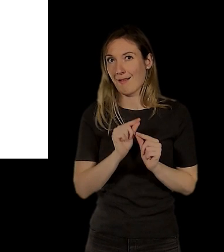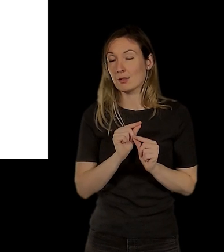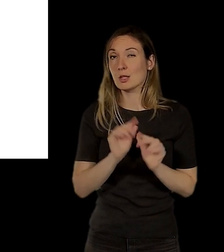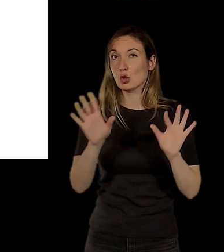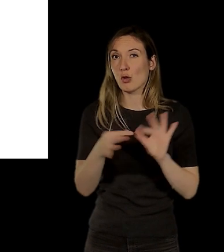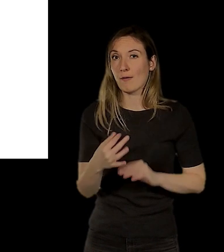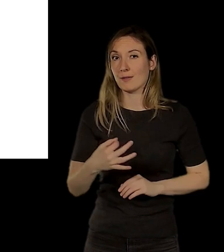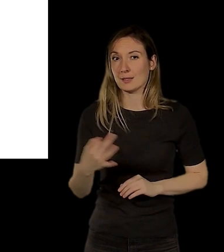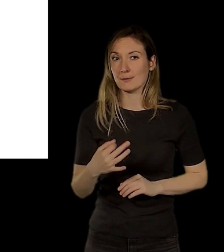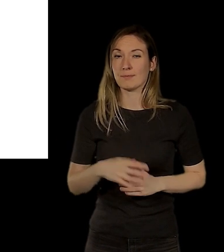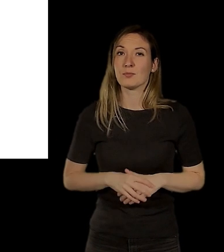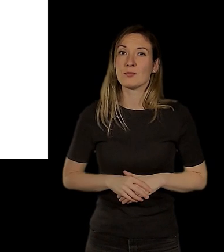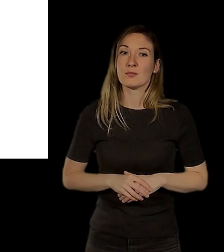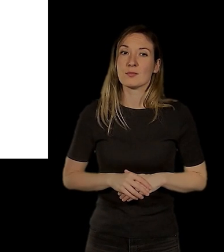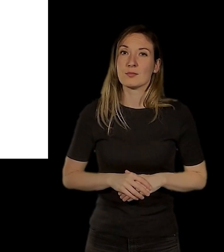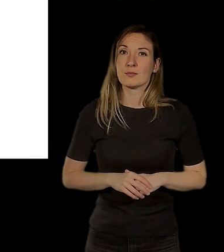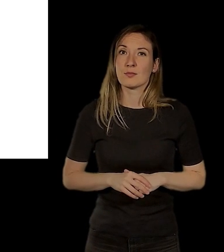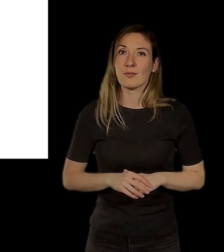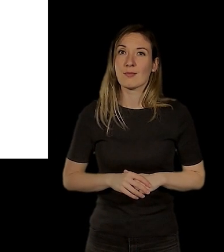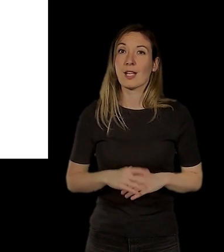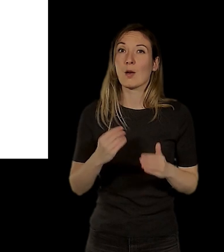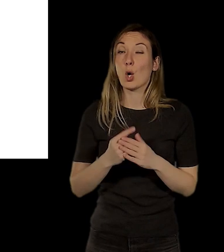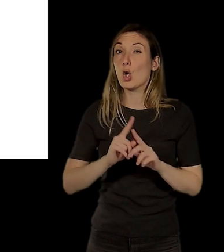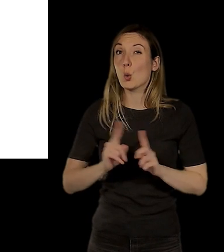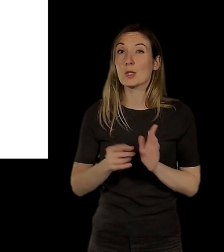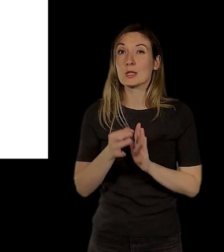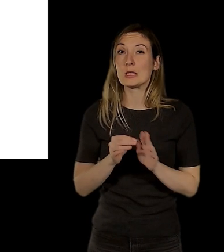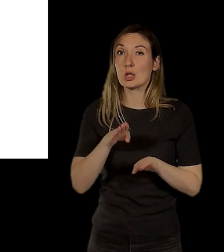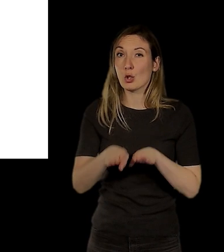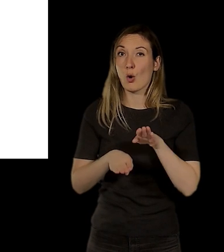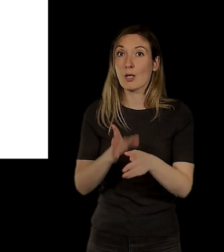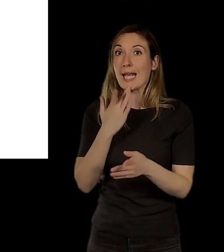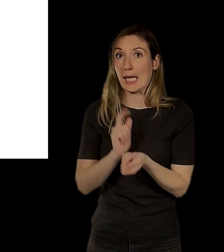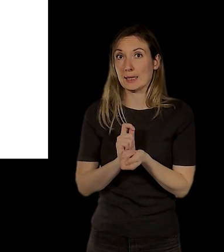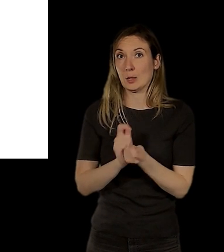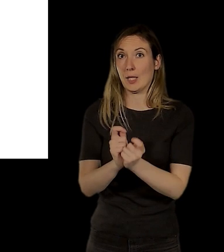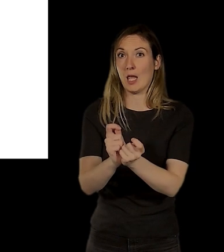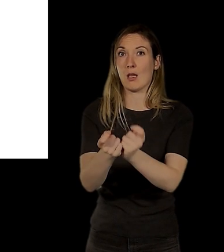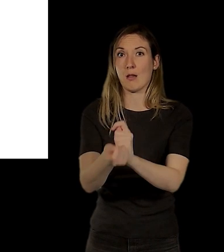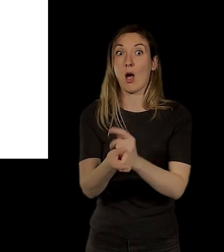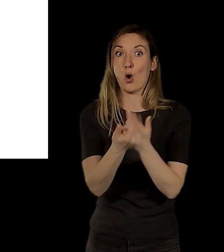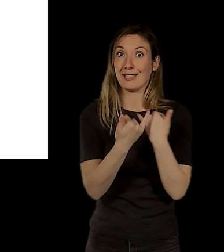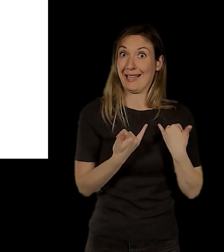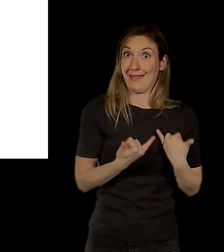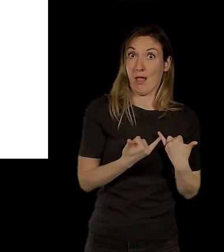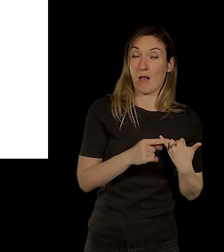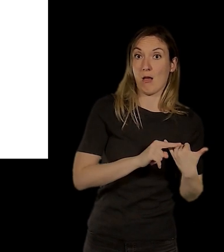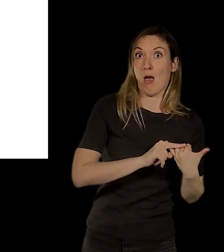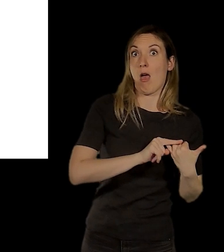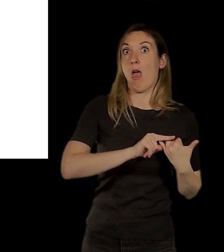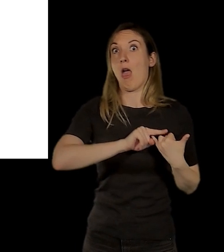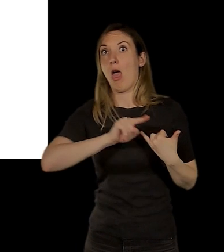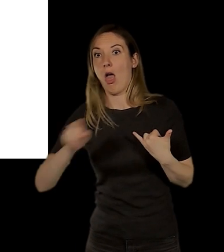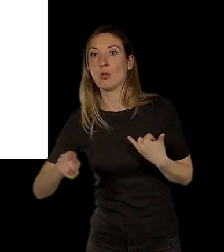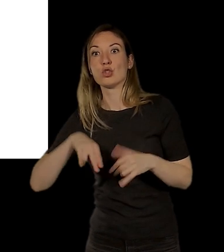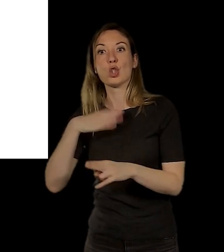je tady ta představa, jak se to v těch různých krocích může přeměňovat. A vychází to ze současného stavu až v podstatě do stavu,